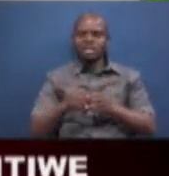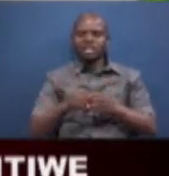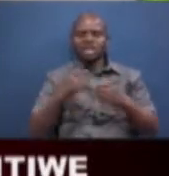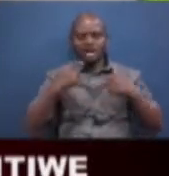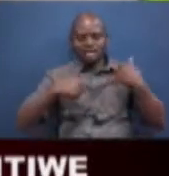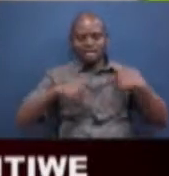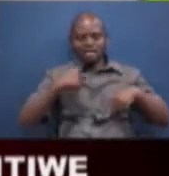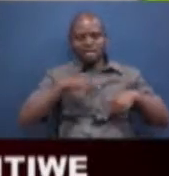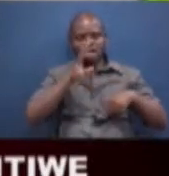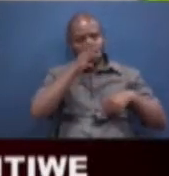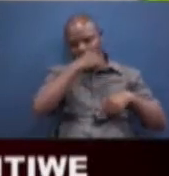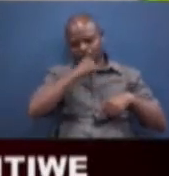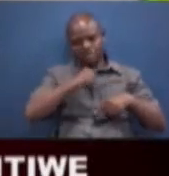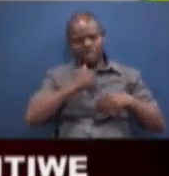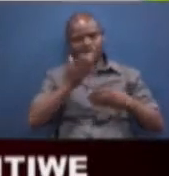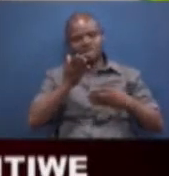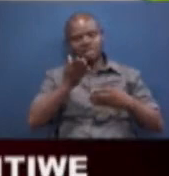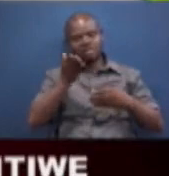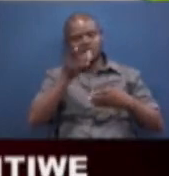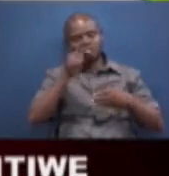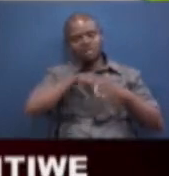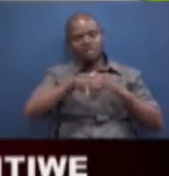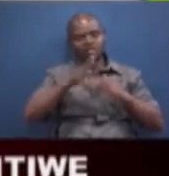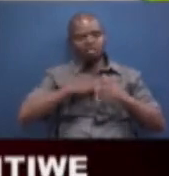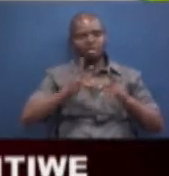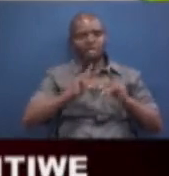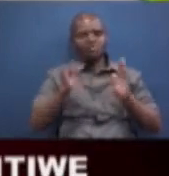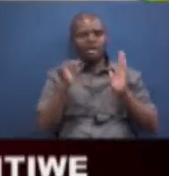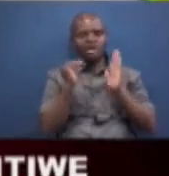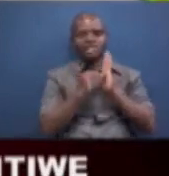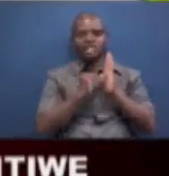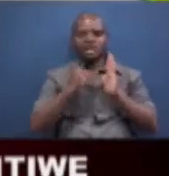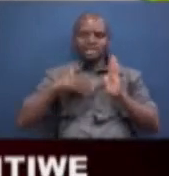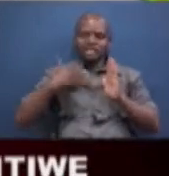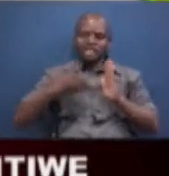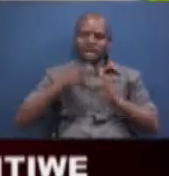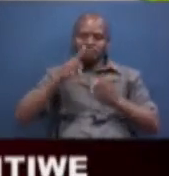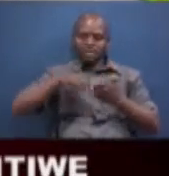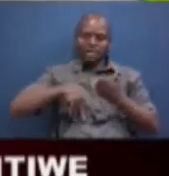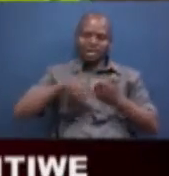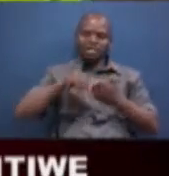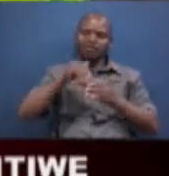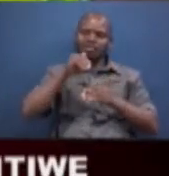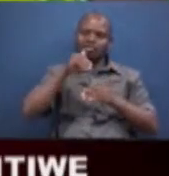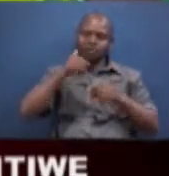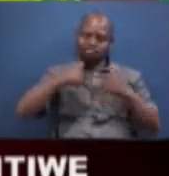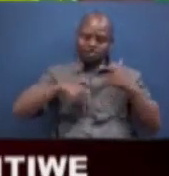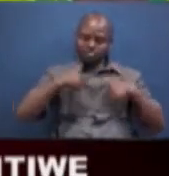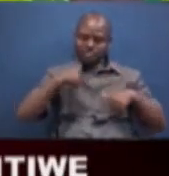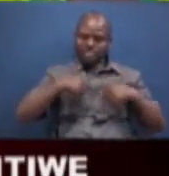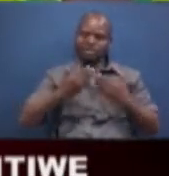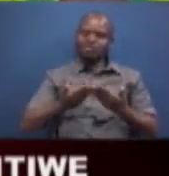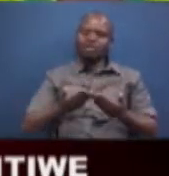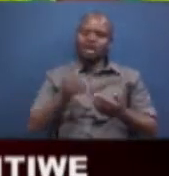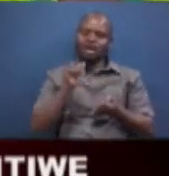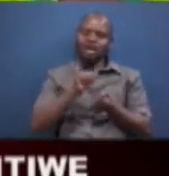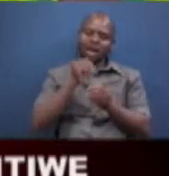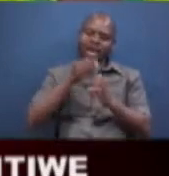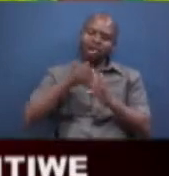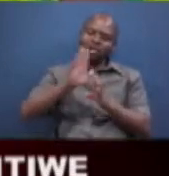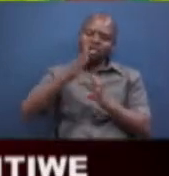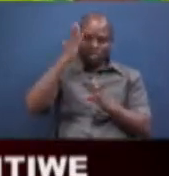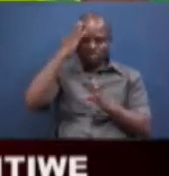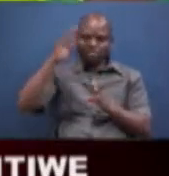na siasa za chuki baina yetu kama sheria inavyomtaka ya msajili wa vyama vya siasa, sababu dhamira yao tunaijua ni